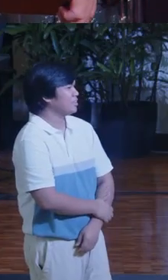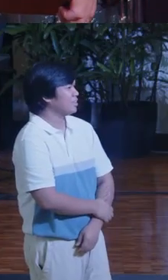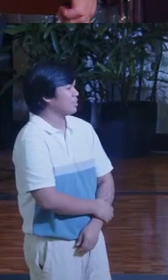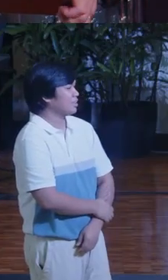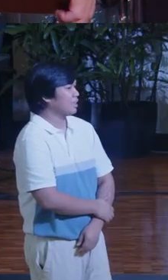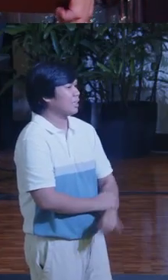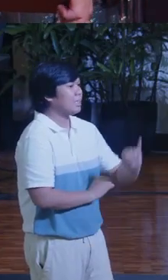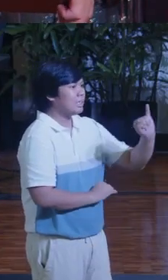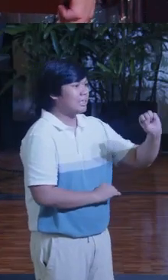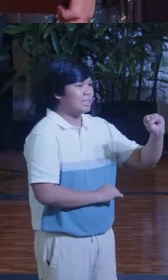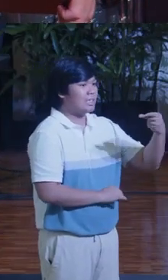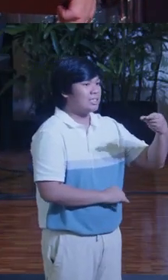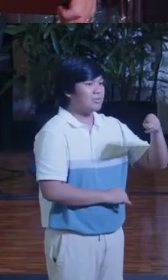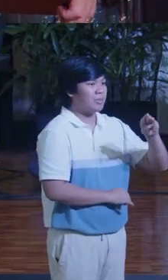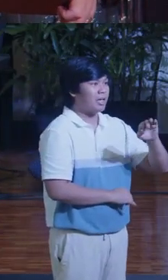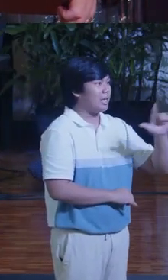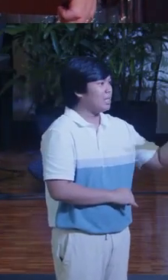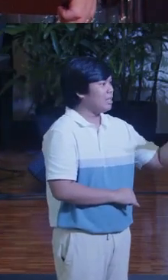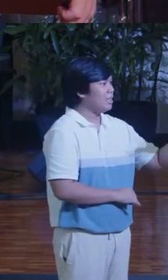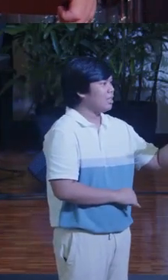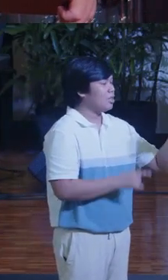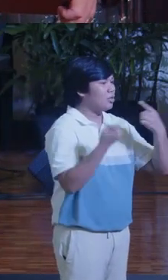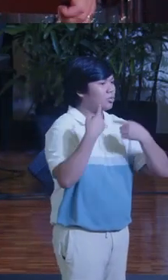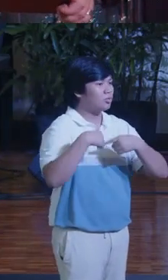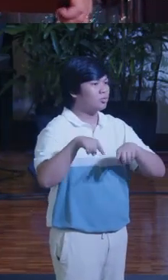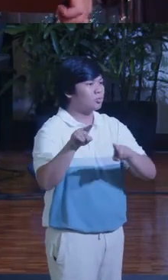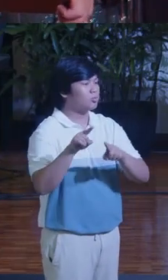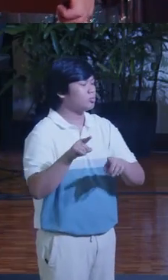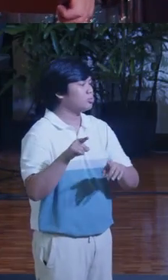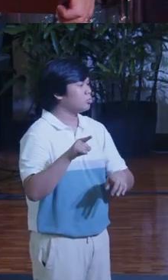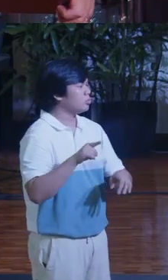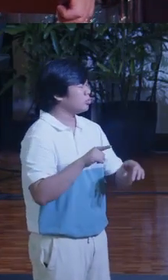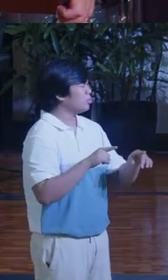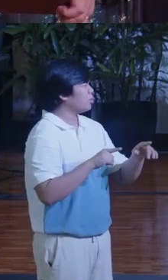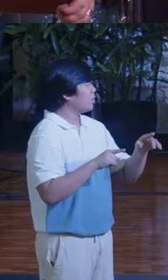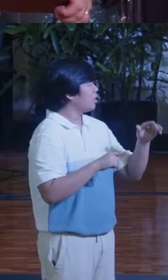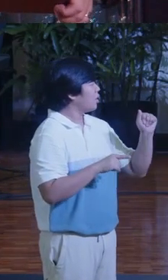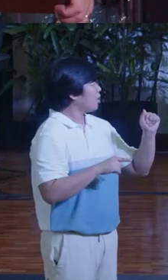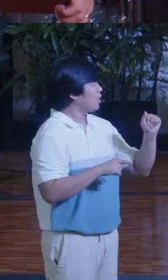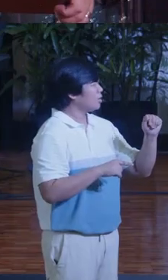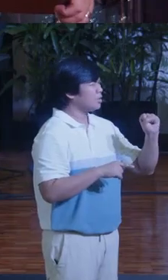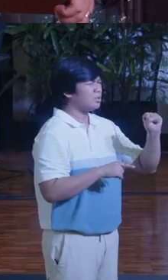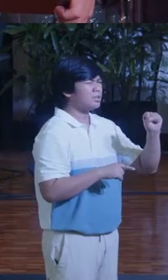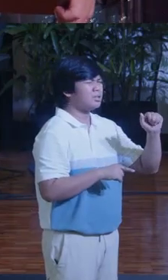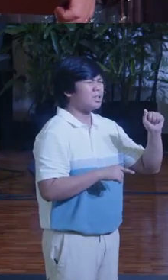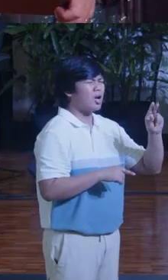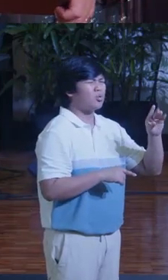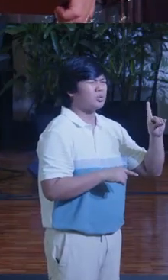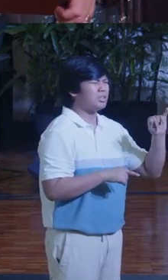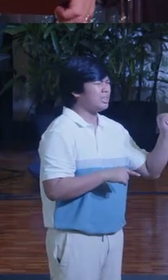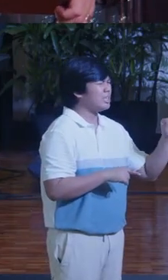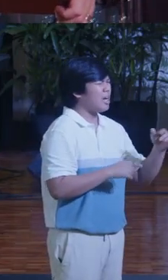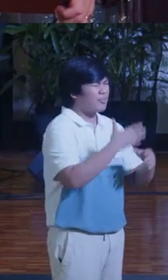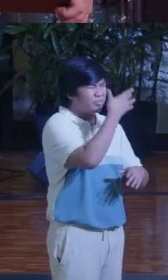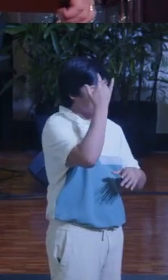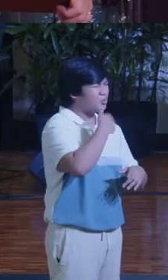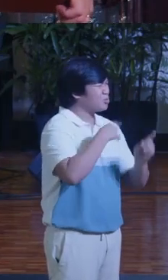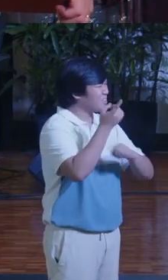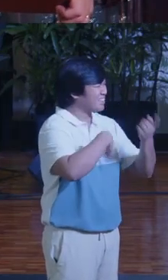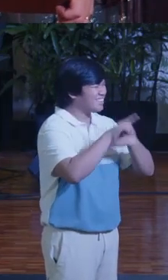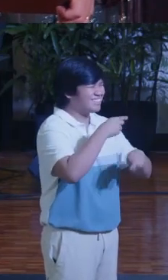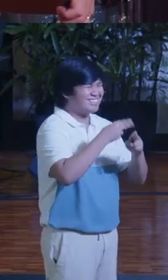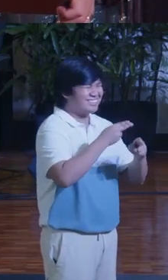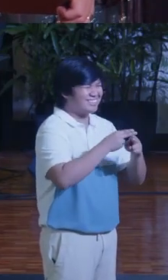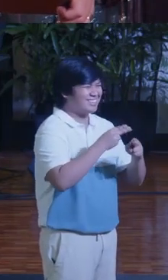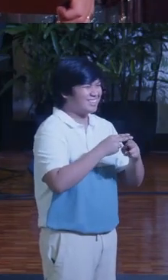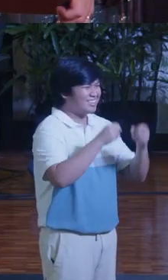Si Ishmael po ay tumira sa area ng Arabia at ang kanyang mga descendants ay ang